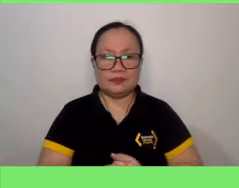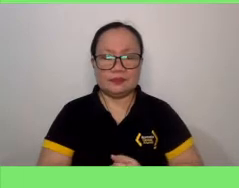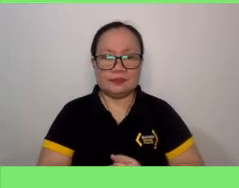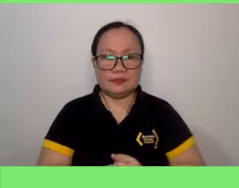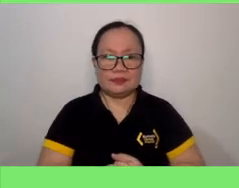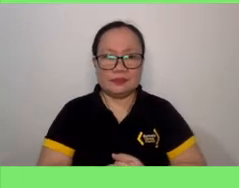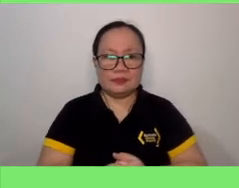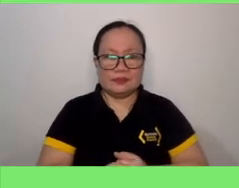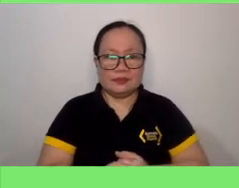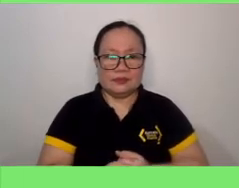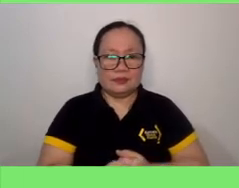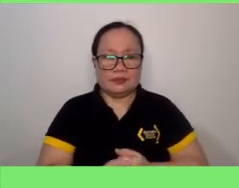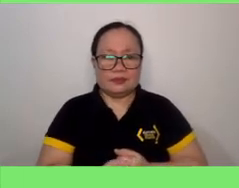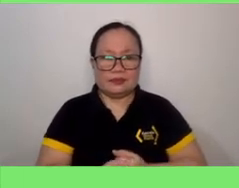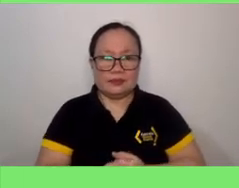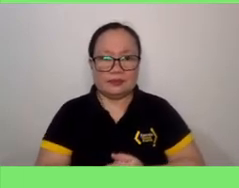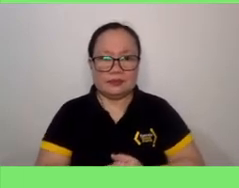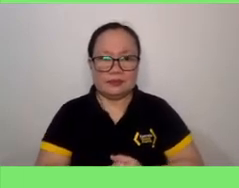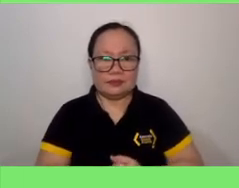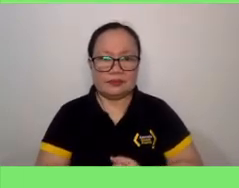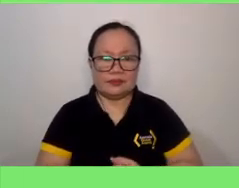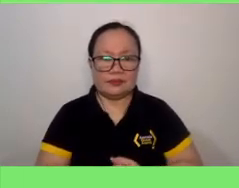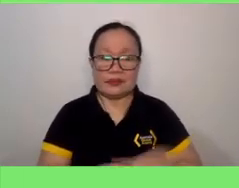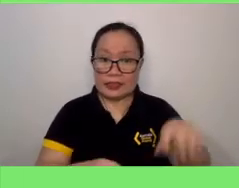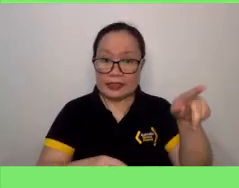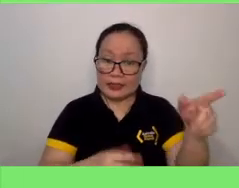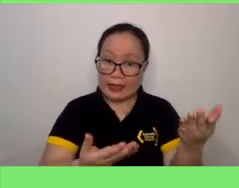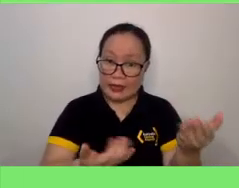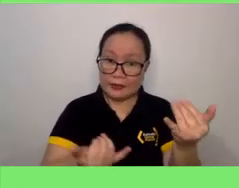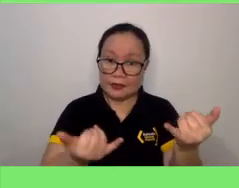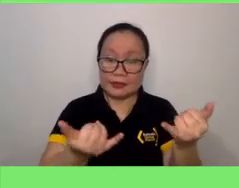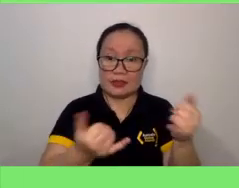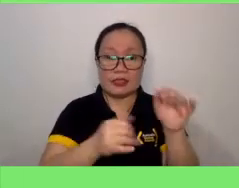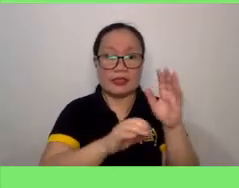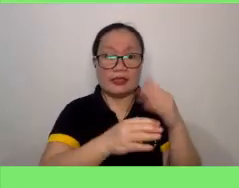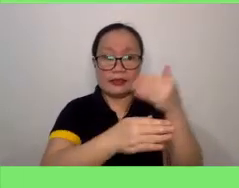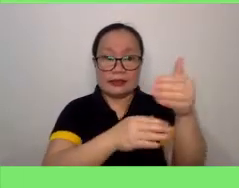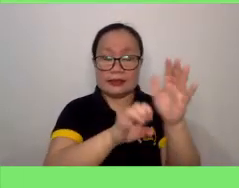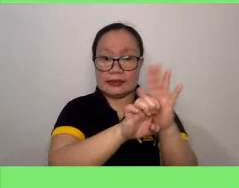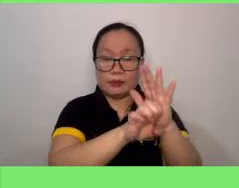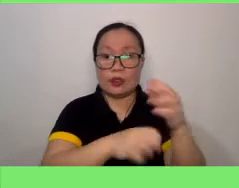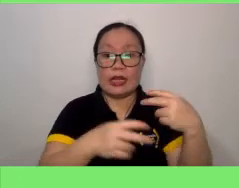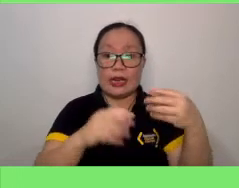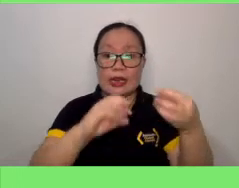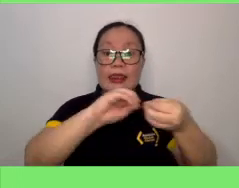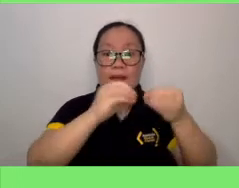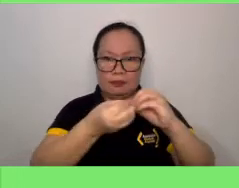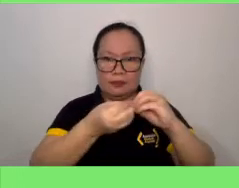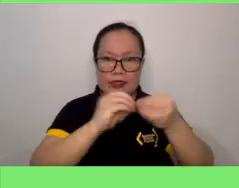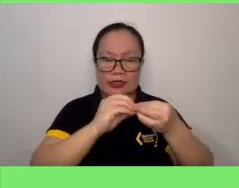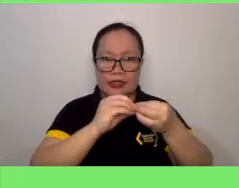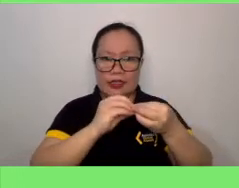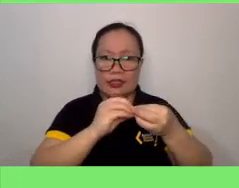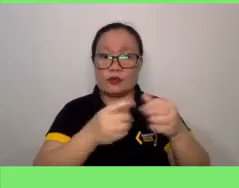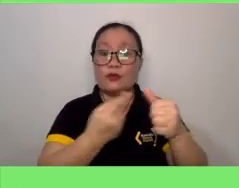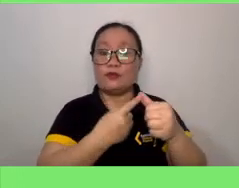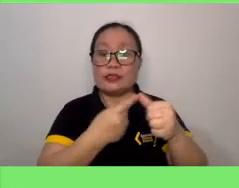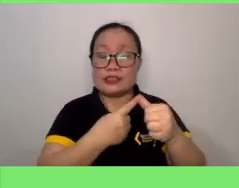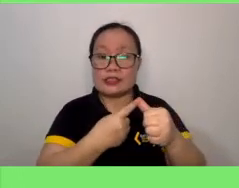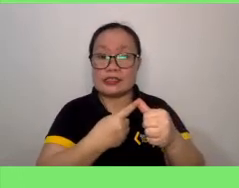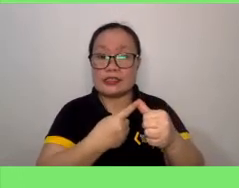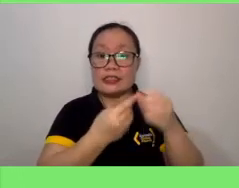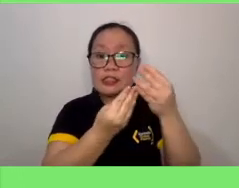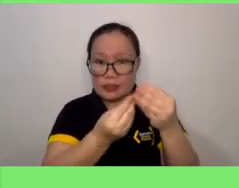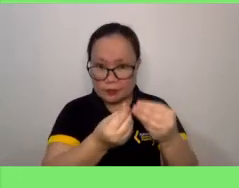Ang pinagkaiba lang nila is kapag number, syempre isi-simplify mo siya kasi hindi pa yon yung final answer. So,